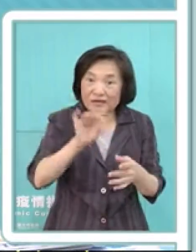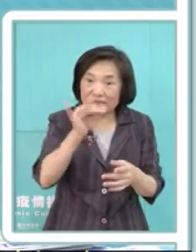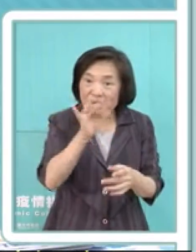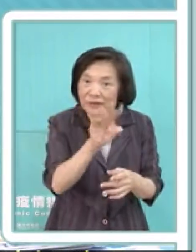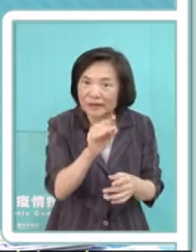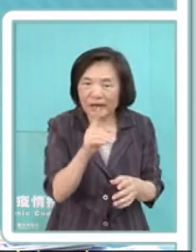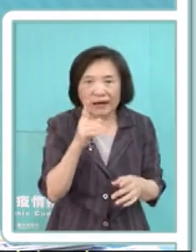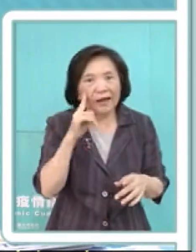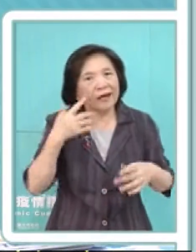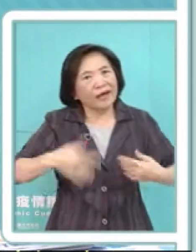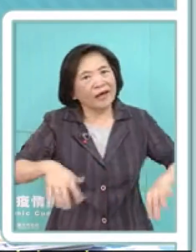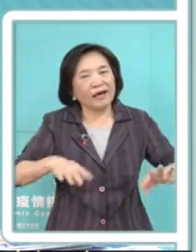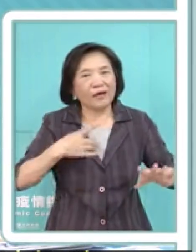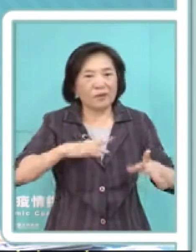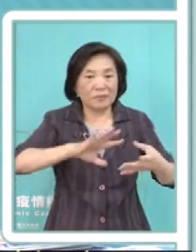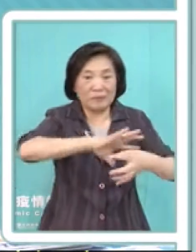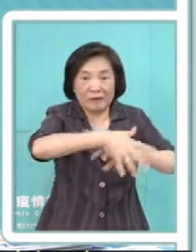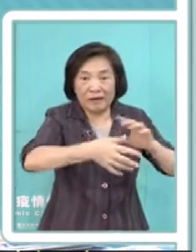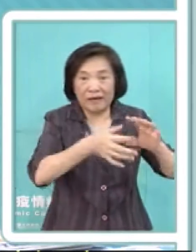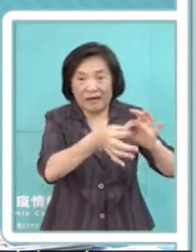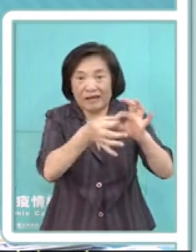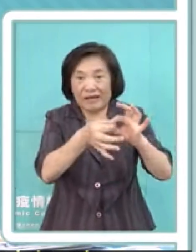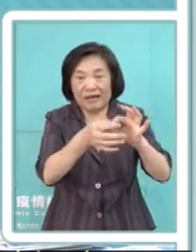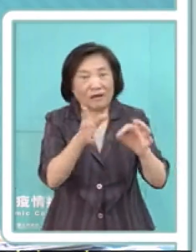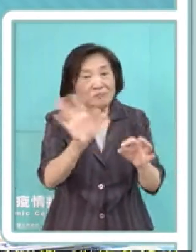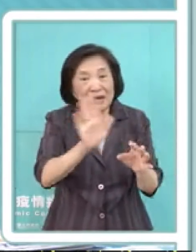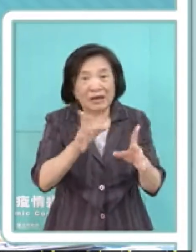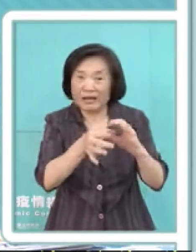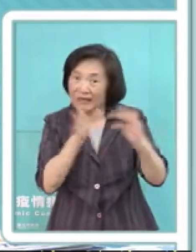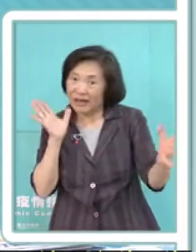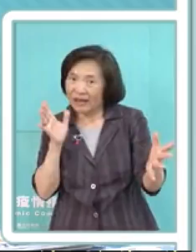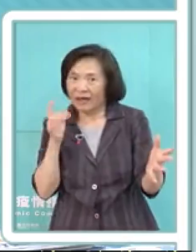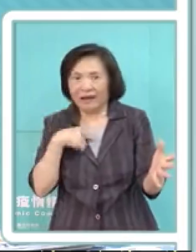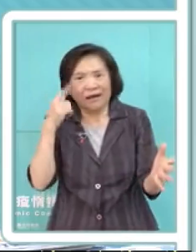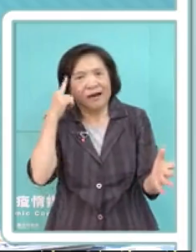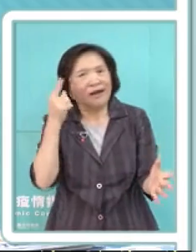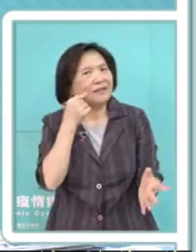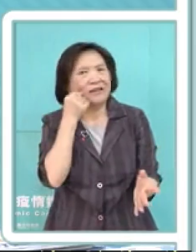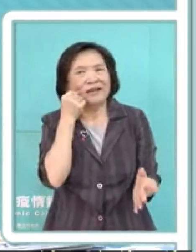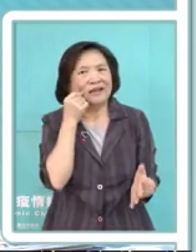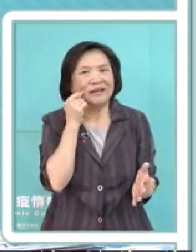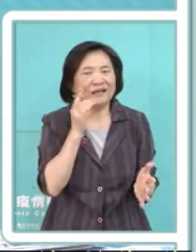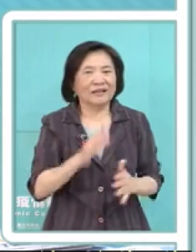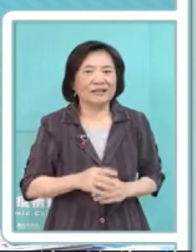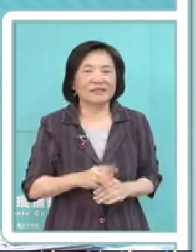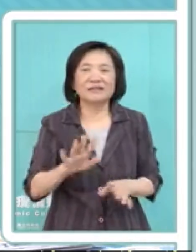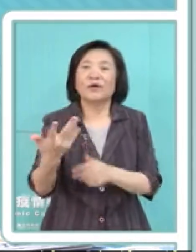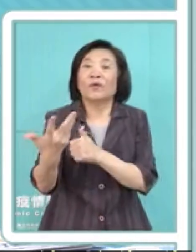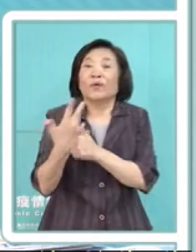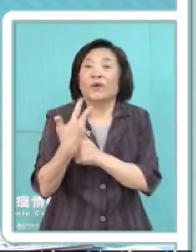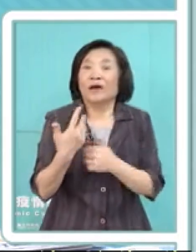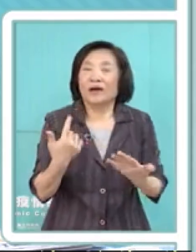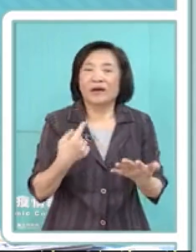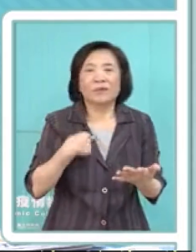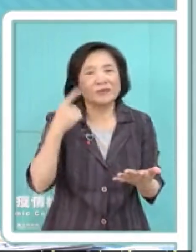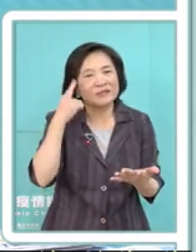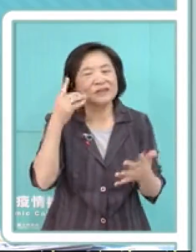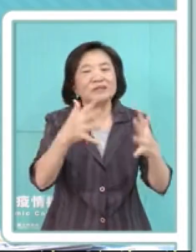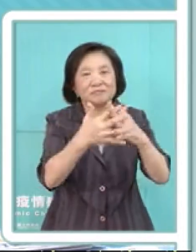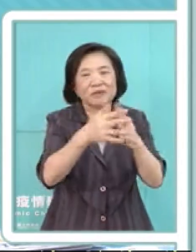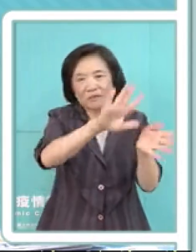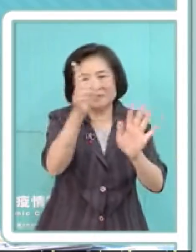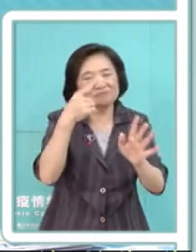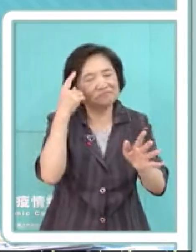去，我们难道跟整个世界脱轨吗？也很困难的。所以问我的话啦哈，我还是赞成美国的战